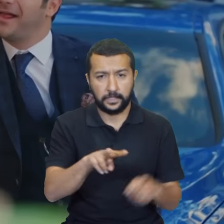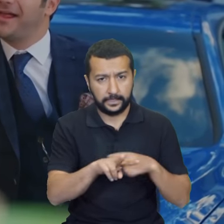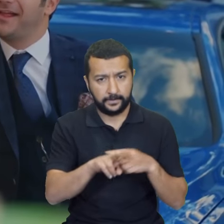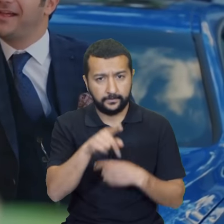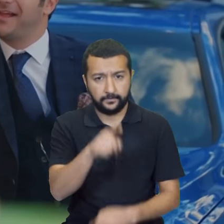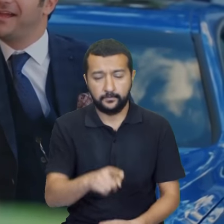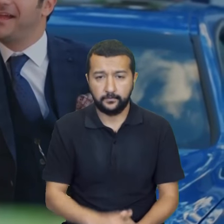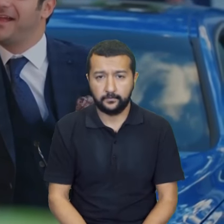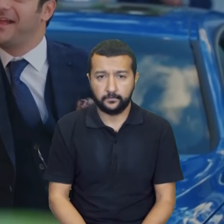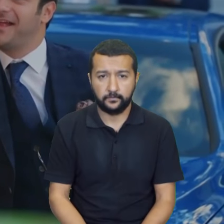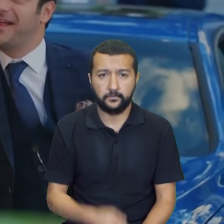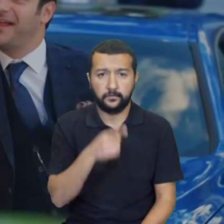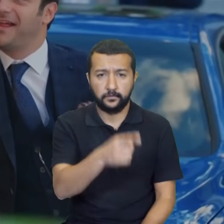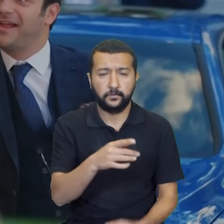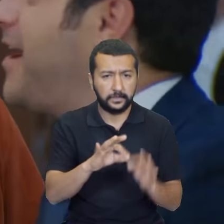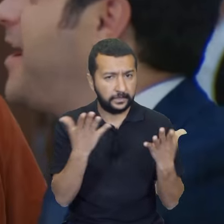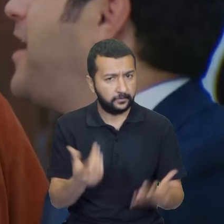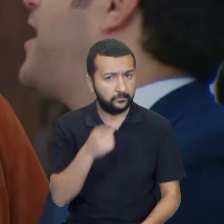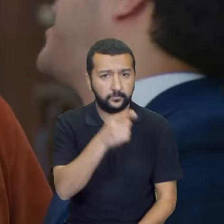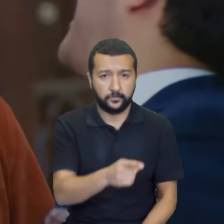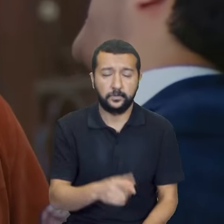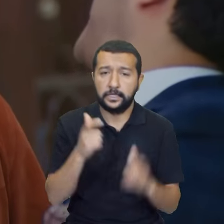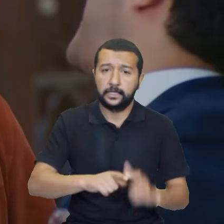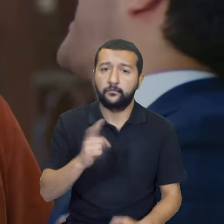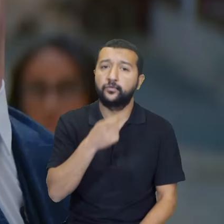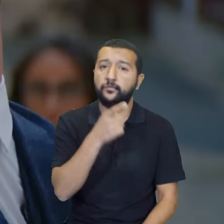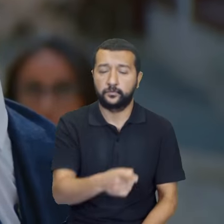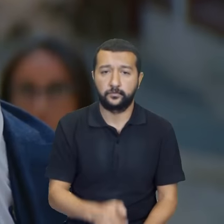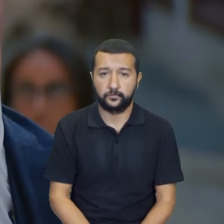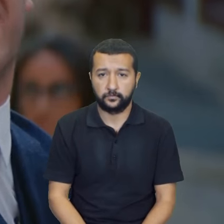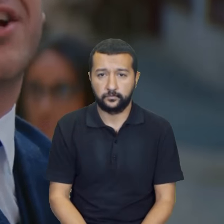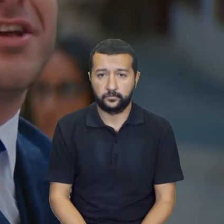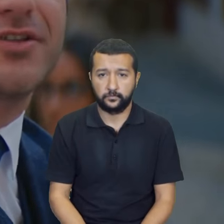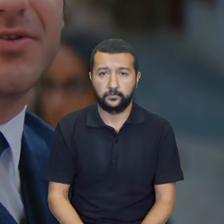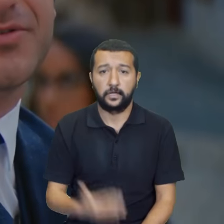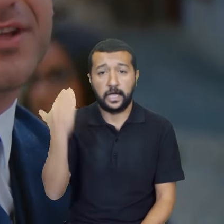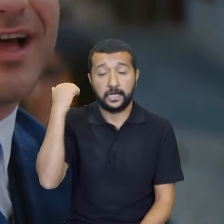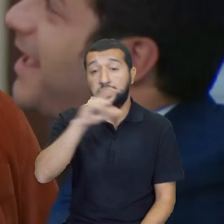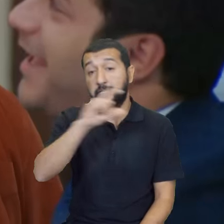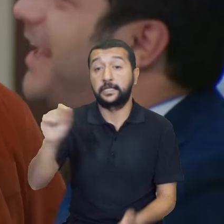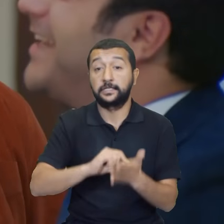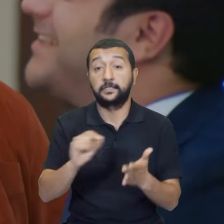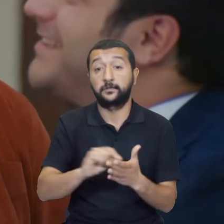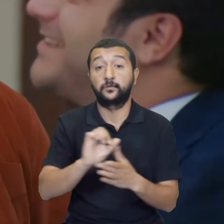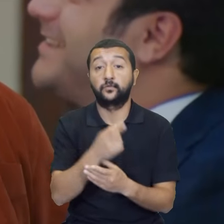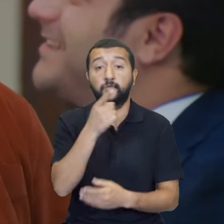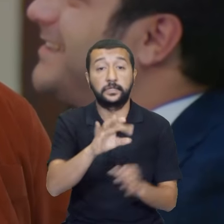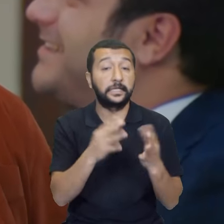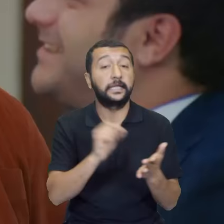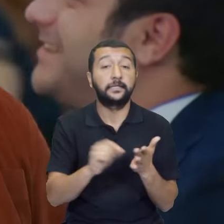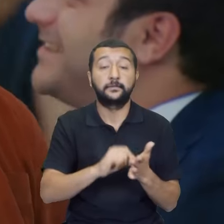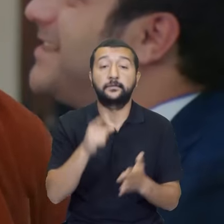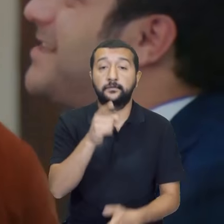Yadigar? Aslanım nedir bu? Nereden buldun bunu? Arkada yazıyor usta. Ne